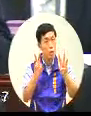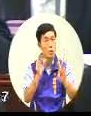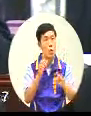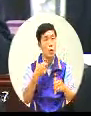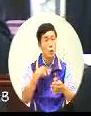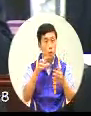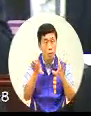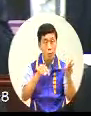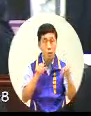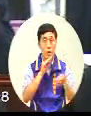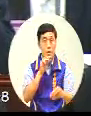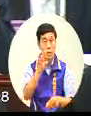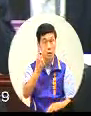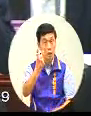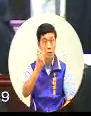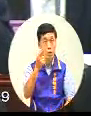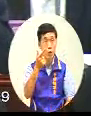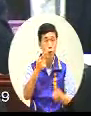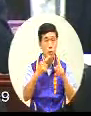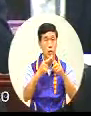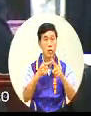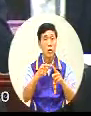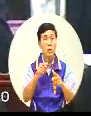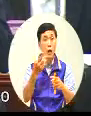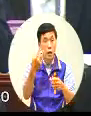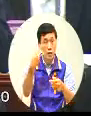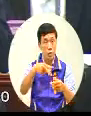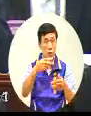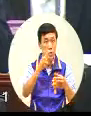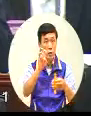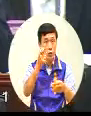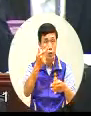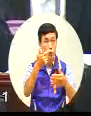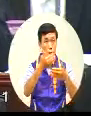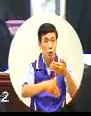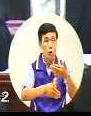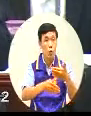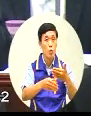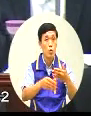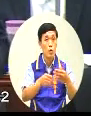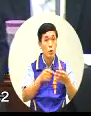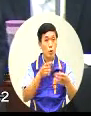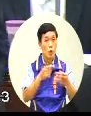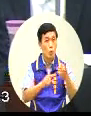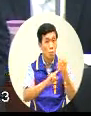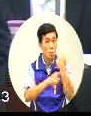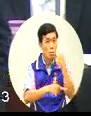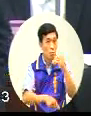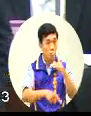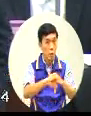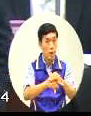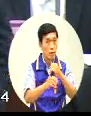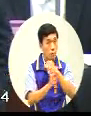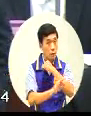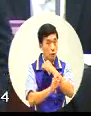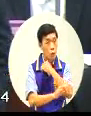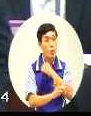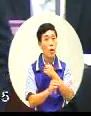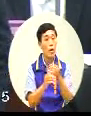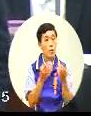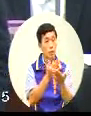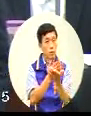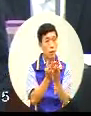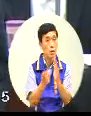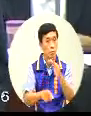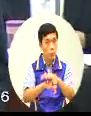是36名。 36名，因为他有扣除。那个贪污治罪的，还有相关的， 没有，我问你是没